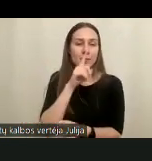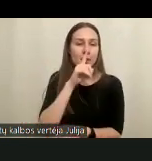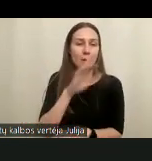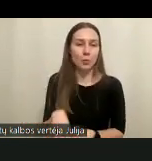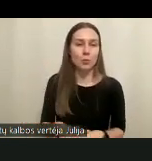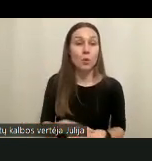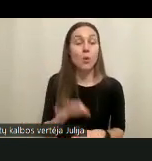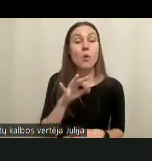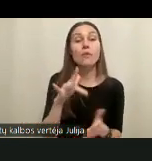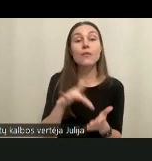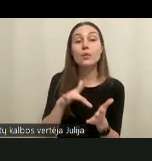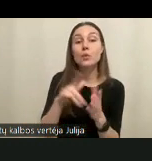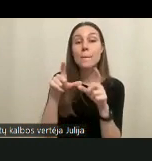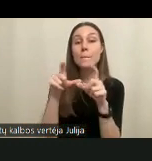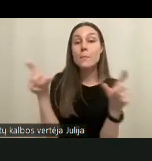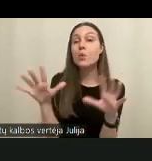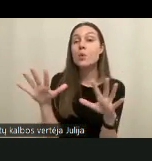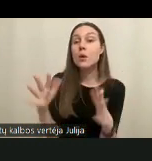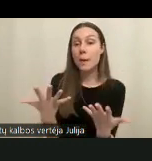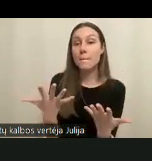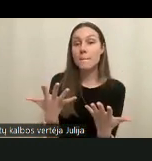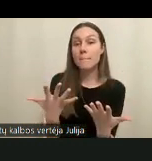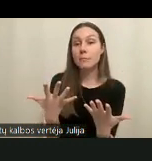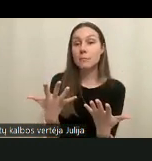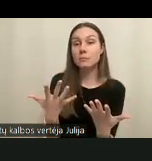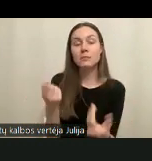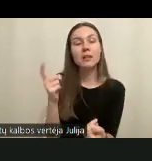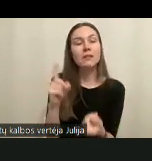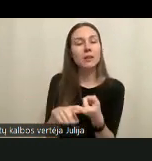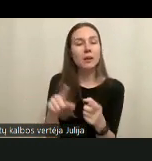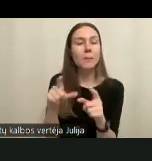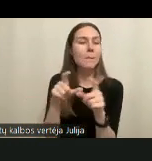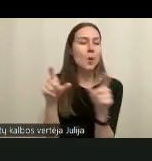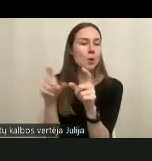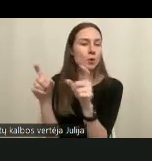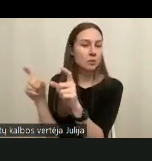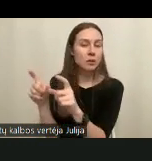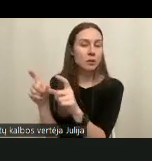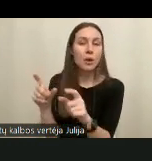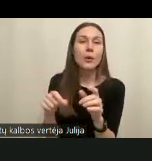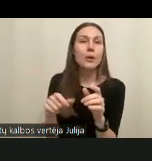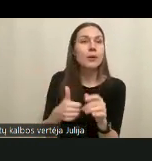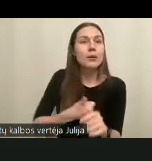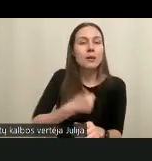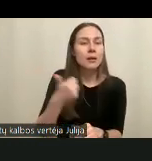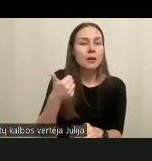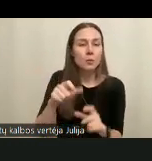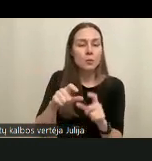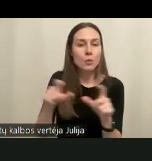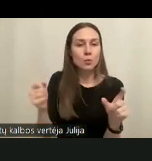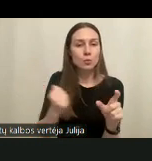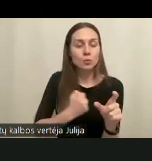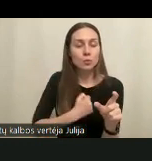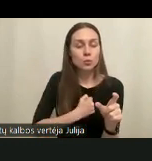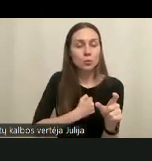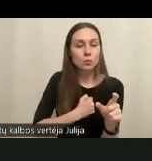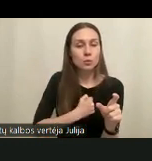vidurinių mokyklų? Kaip skaitimas vyksta ten? Na, priklauso nuo mokyklų. Geriausios mokyklos turi taip daugiau negu